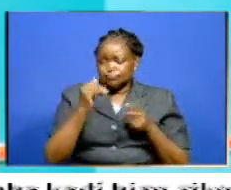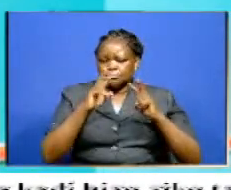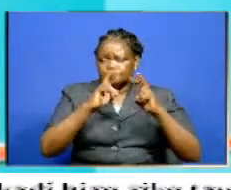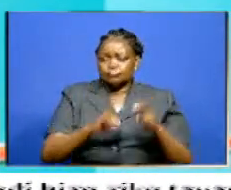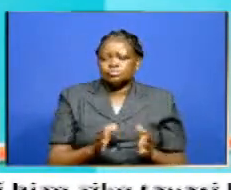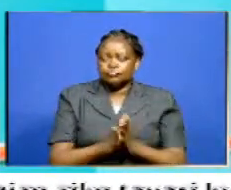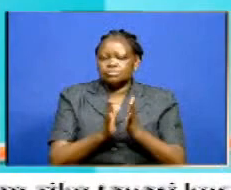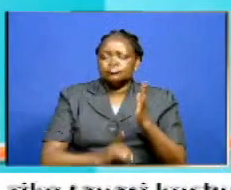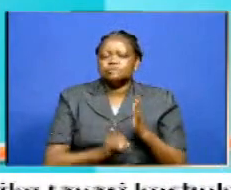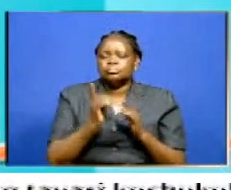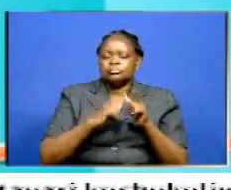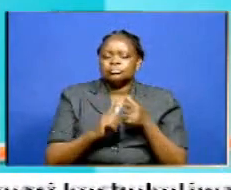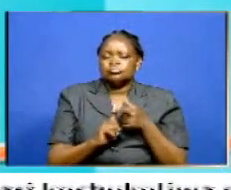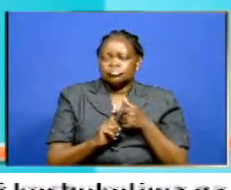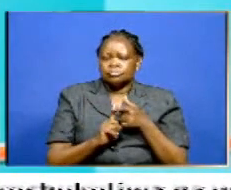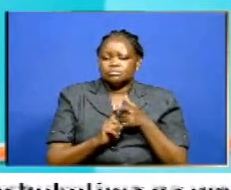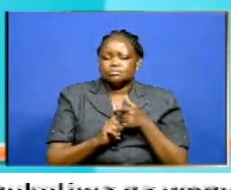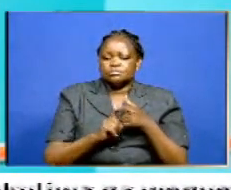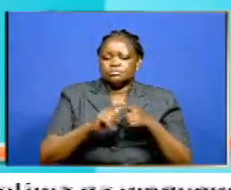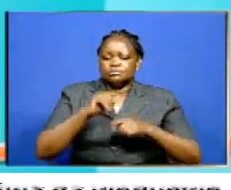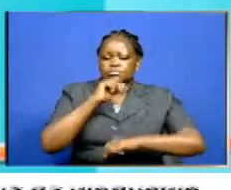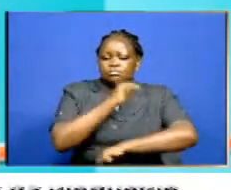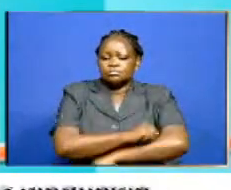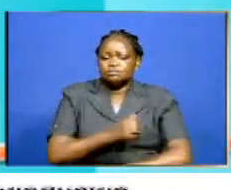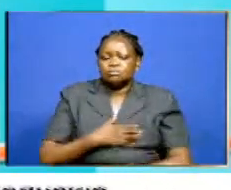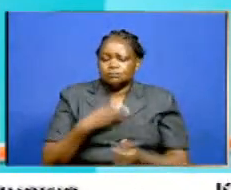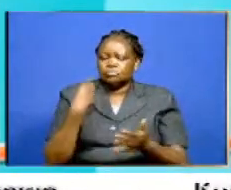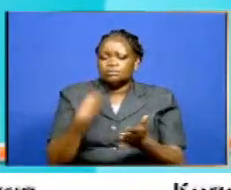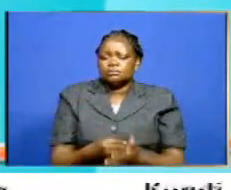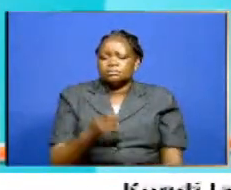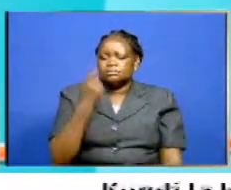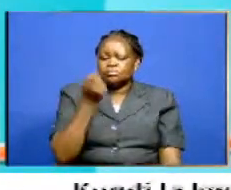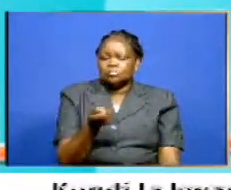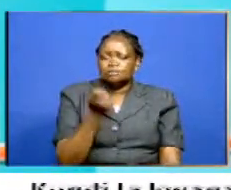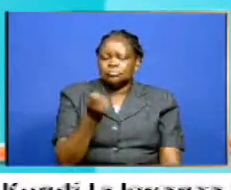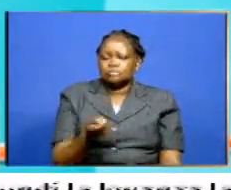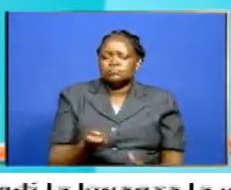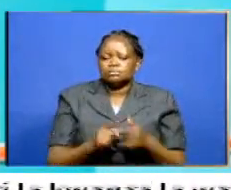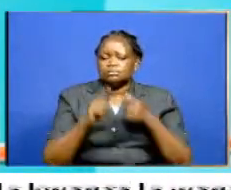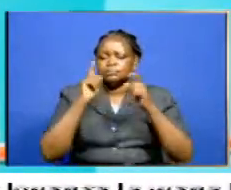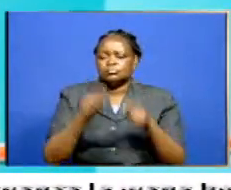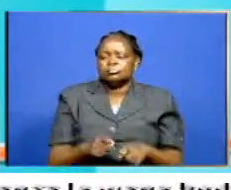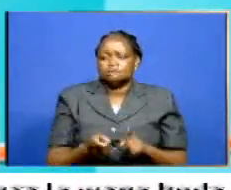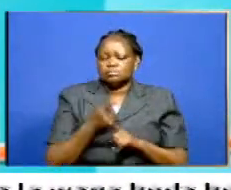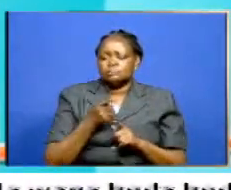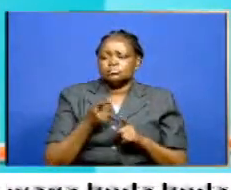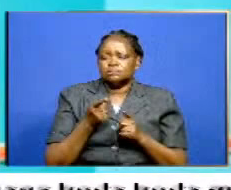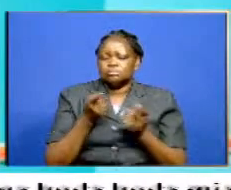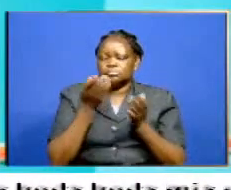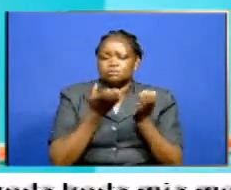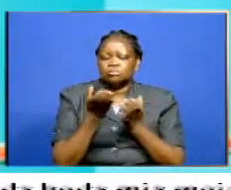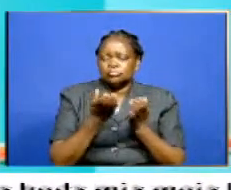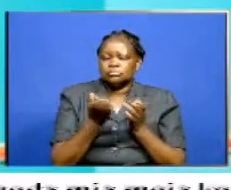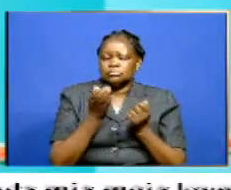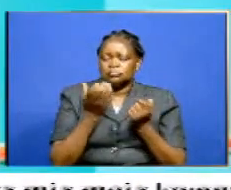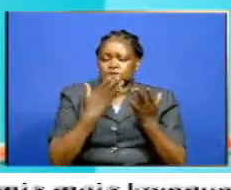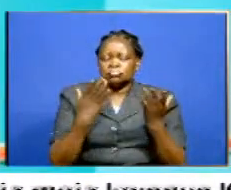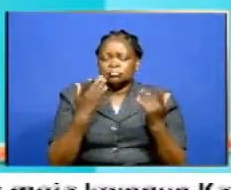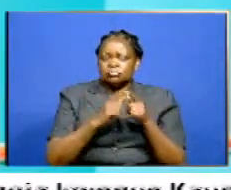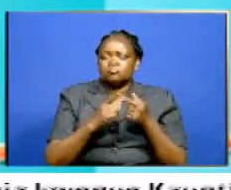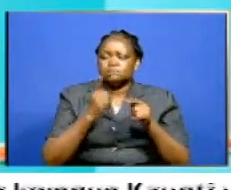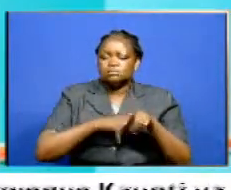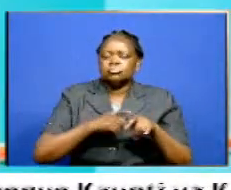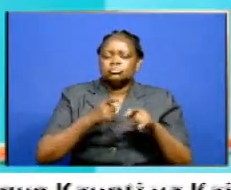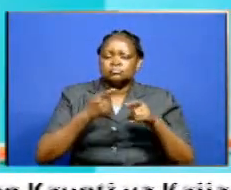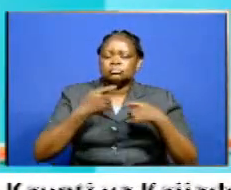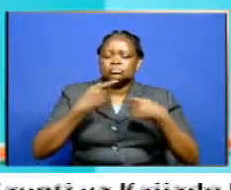vyetu vimepatiwa fedha kidogo ambapo vimebidi kuanza kukua business enterprises. Once umewachilia